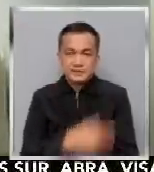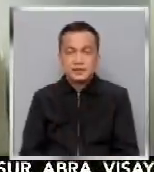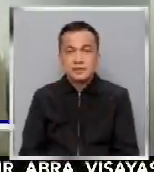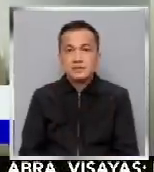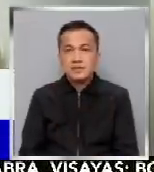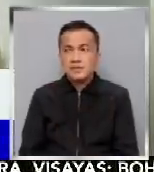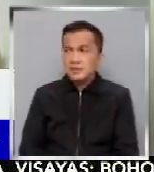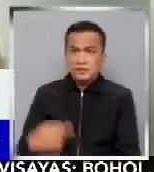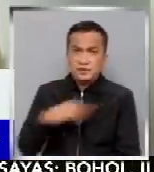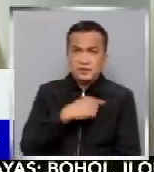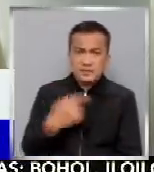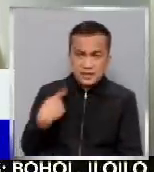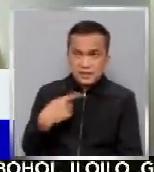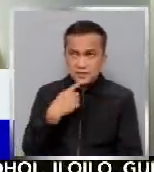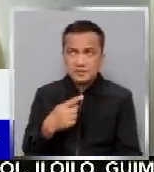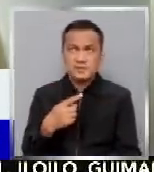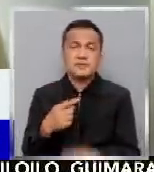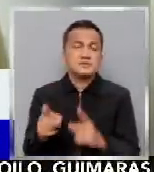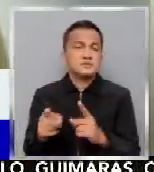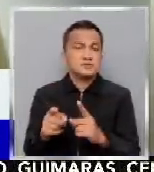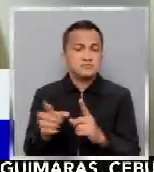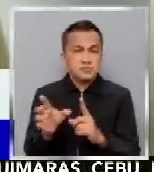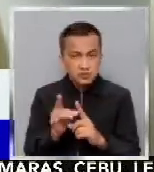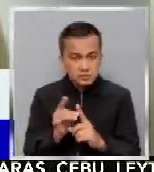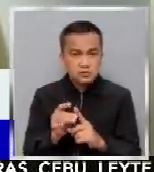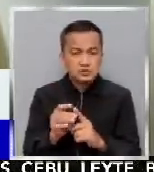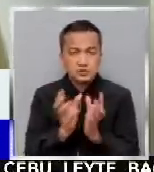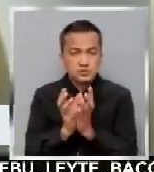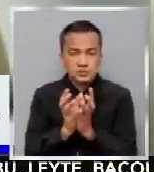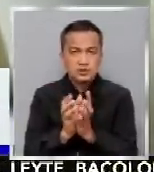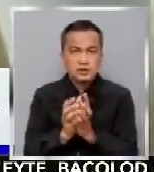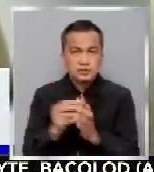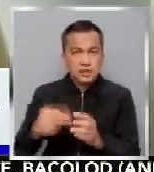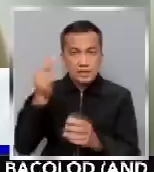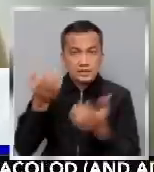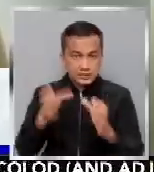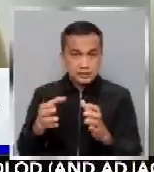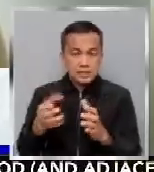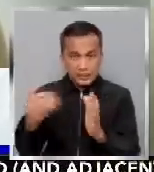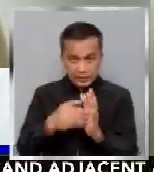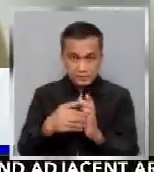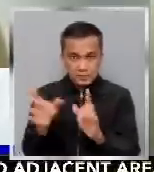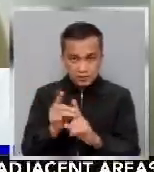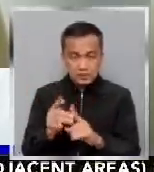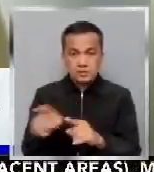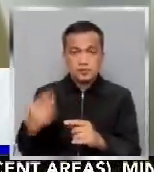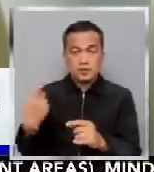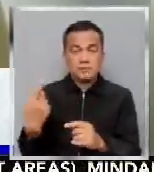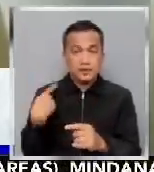ng maraming movement sa community. Hindi nga ba mataas ang chance na mahawaan tayo ulit, lalo na kung may mga bagong variants